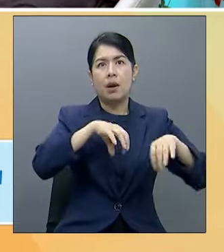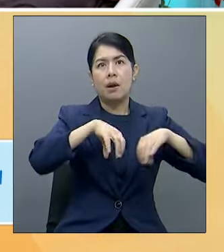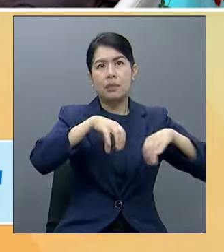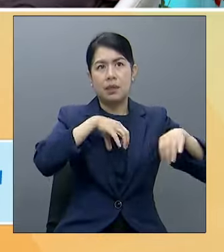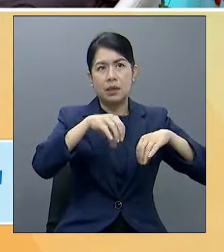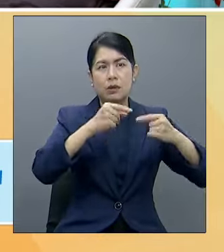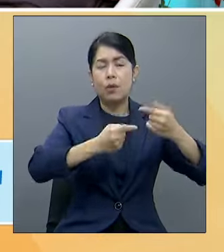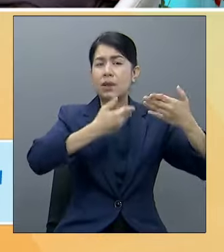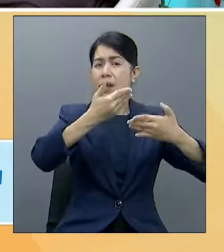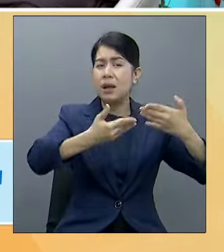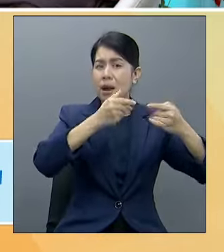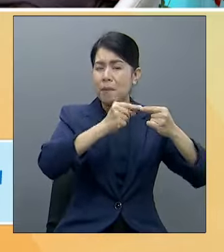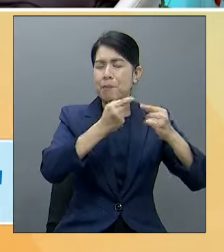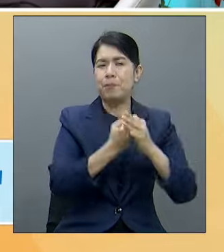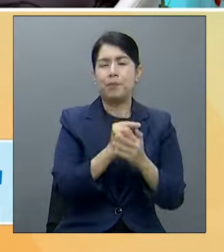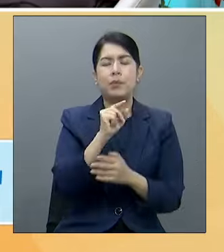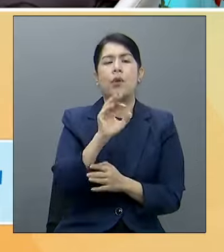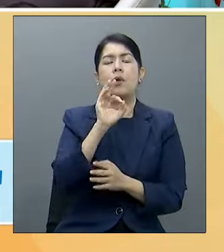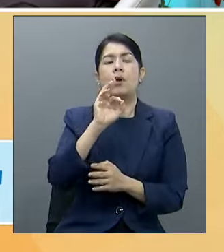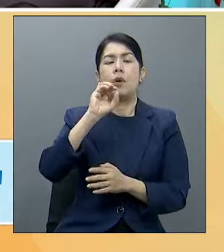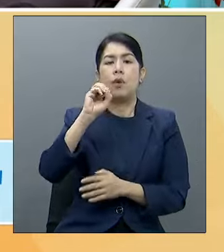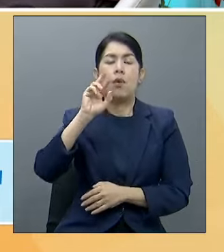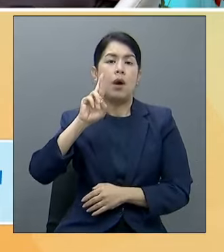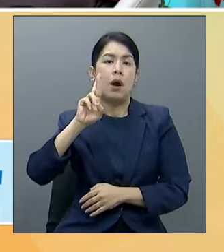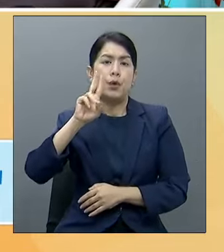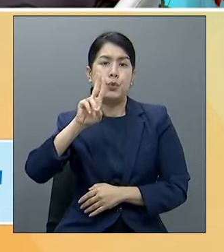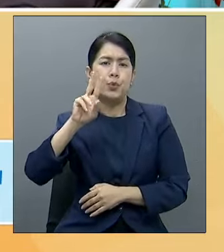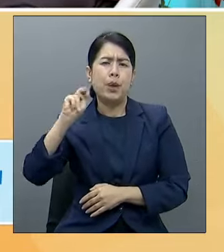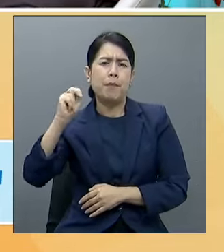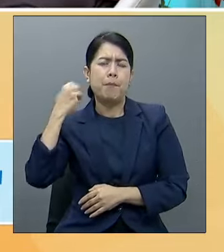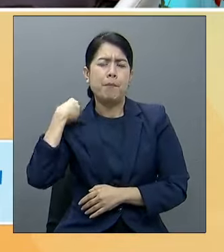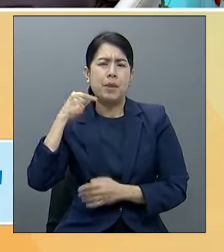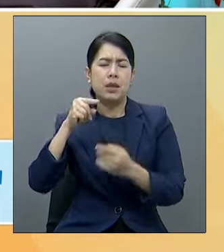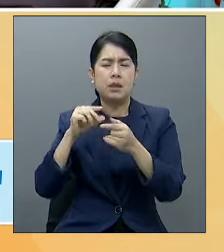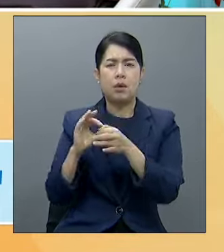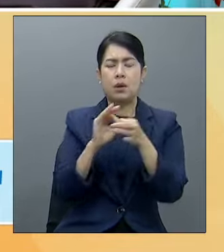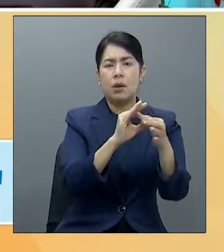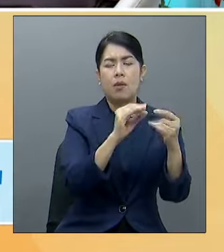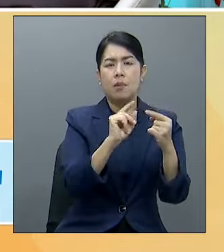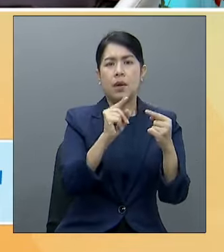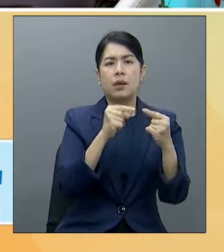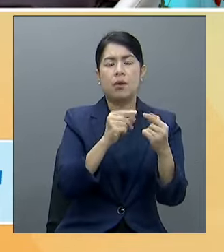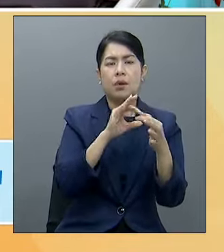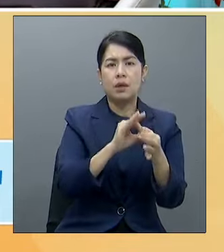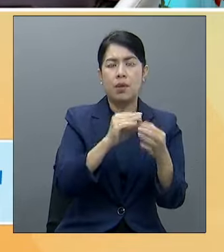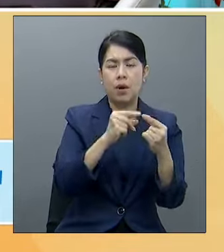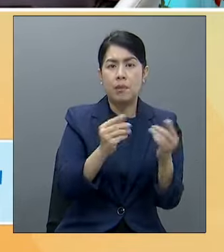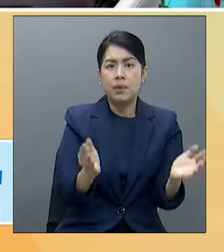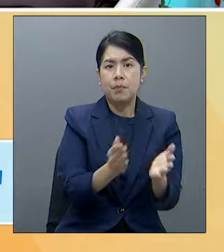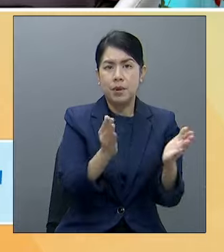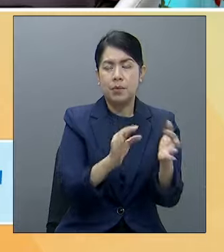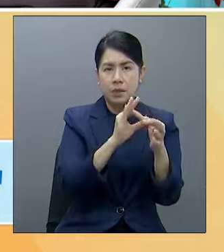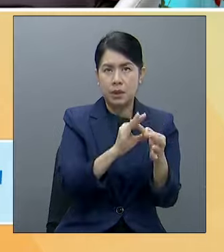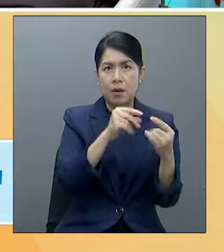รัมที่สำคัญเนี่ยมันจะเป็นฟอรัมที่ขยื่นที่ไม่ใช่เฉพาะสังค ม แต่มันขยื่นเศรษฐกิจด้วยขยื่นในส่วน